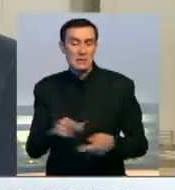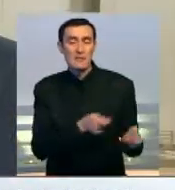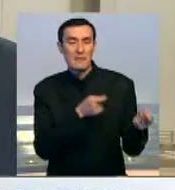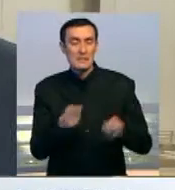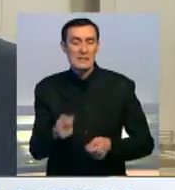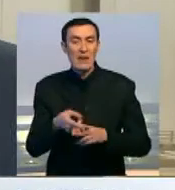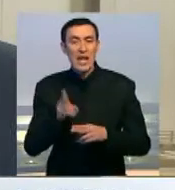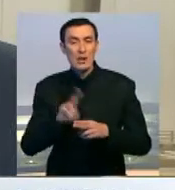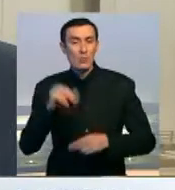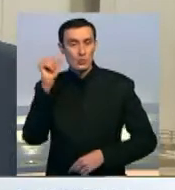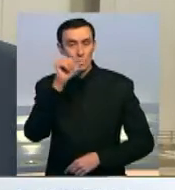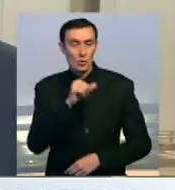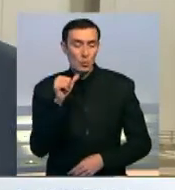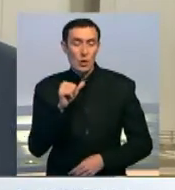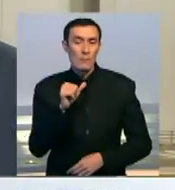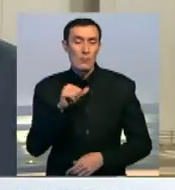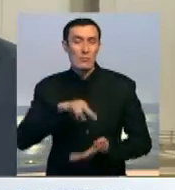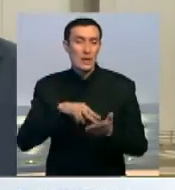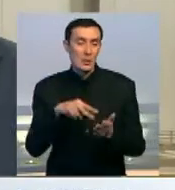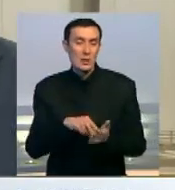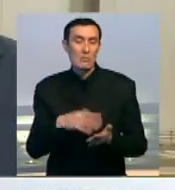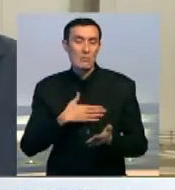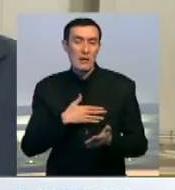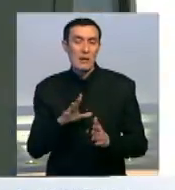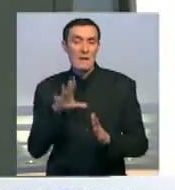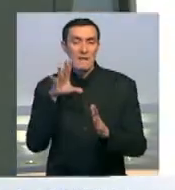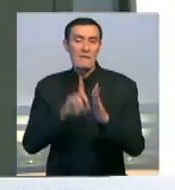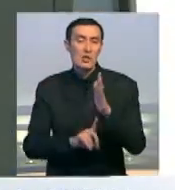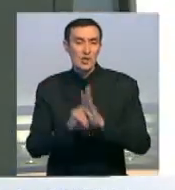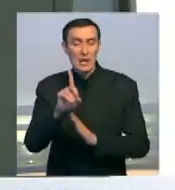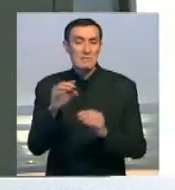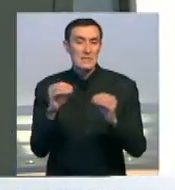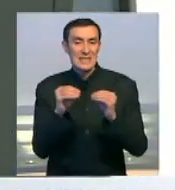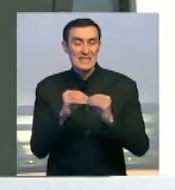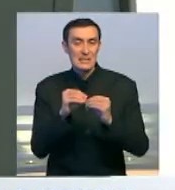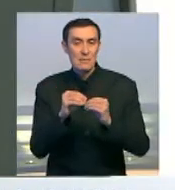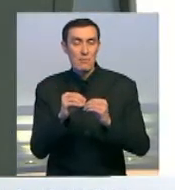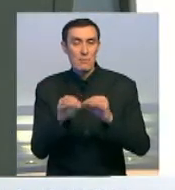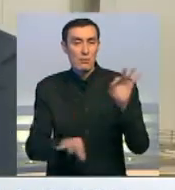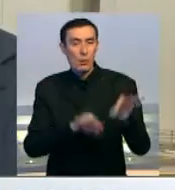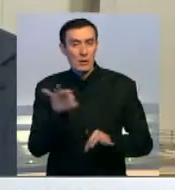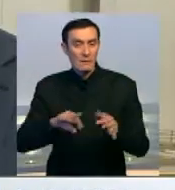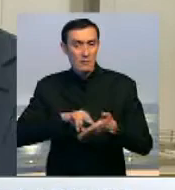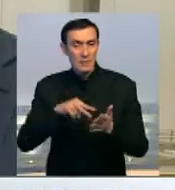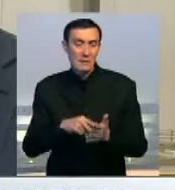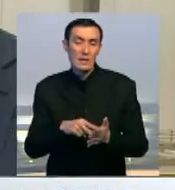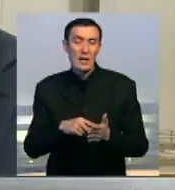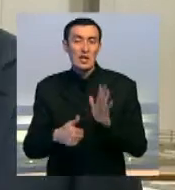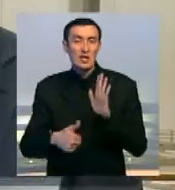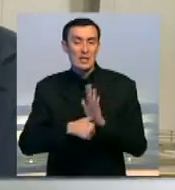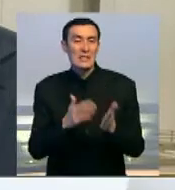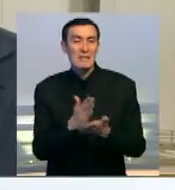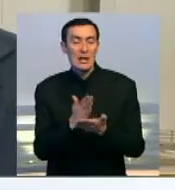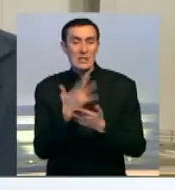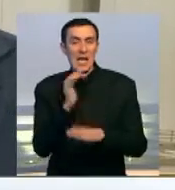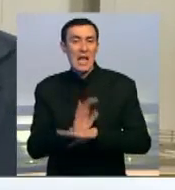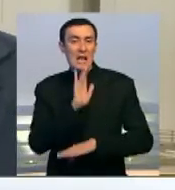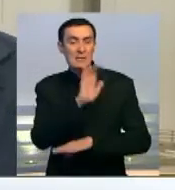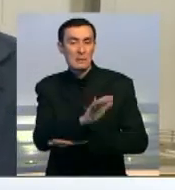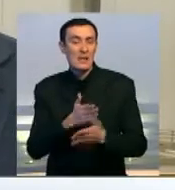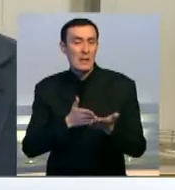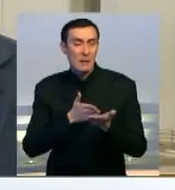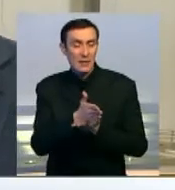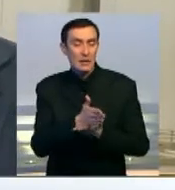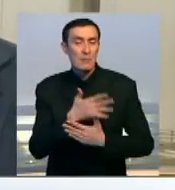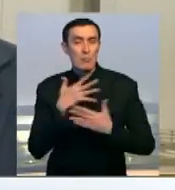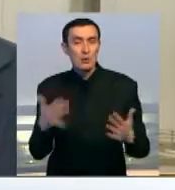В этом году по карте индустриализации мы вводим 10 проектов. Из 10 проектов 6 являются экспортоориентированными. И больше